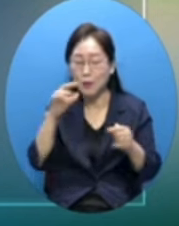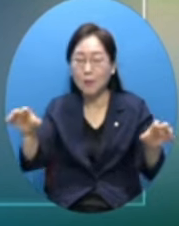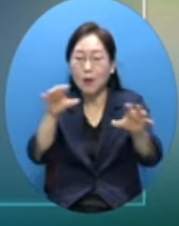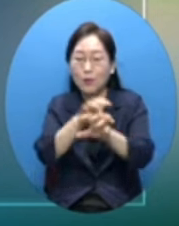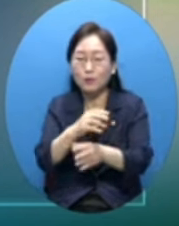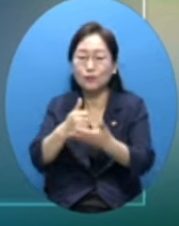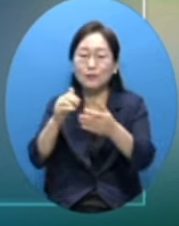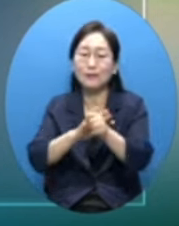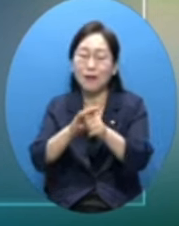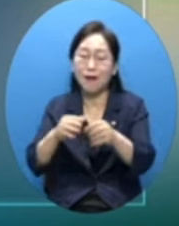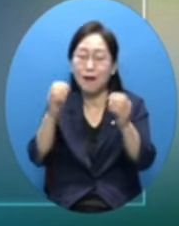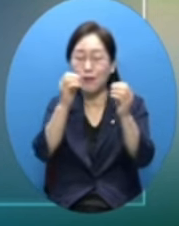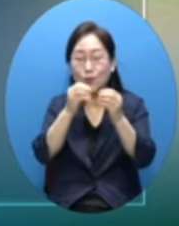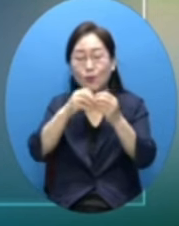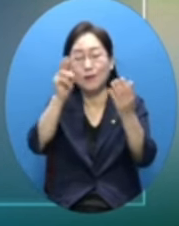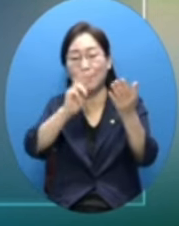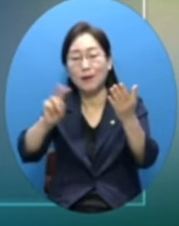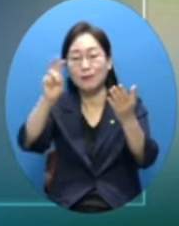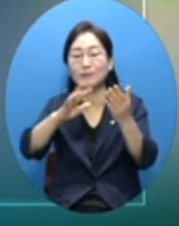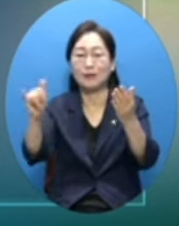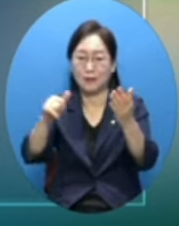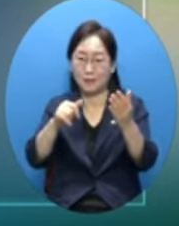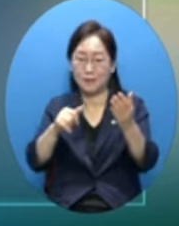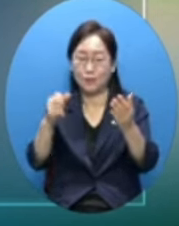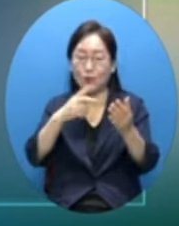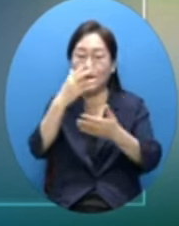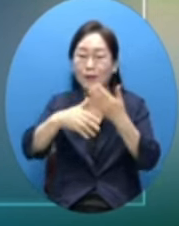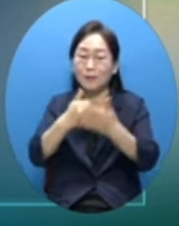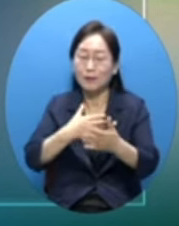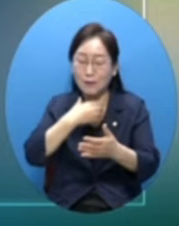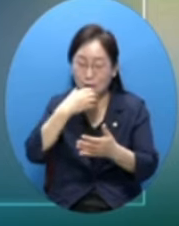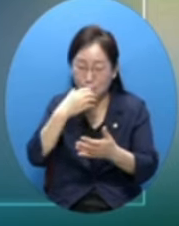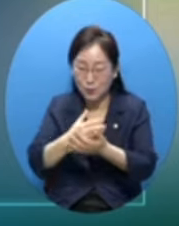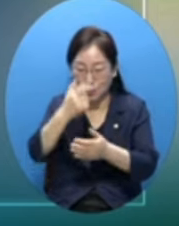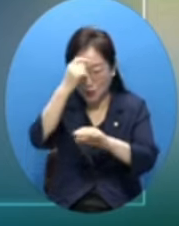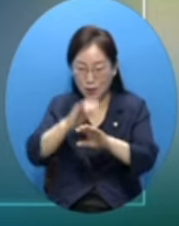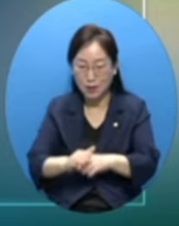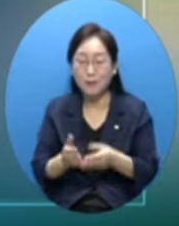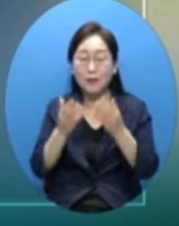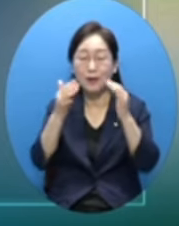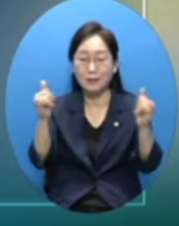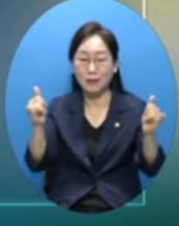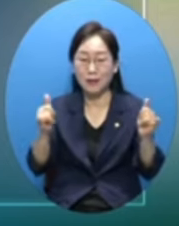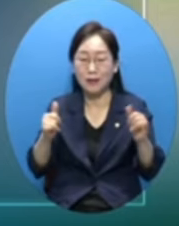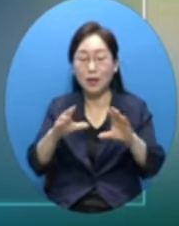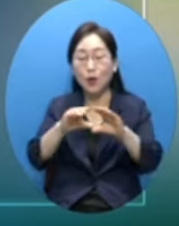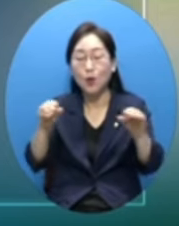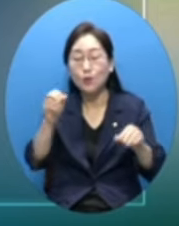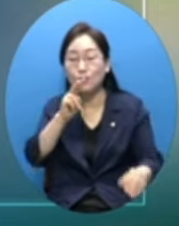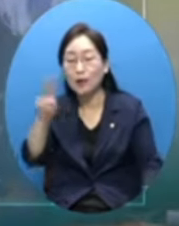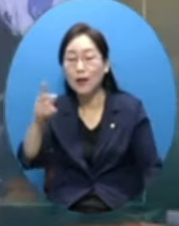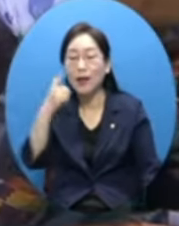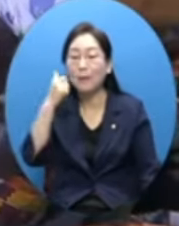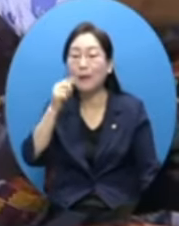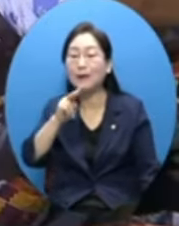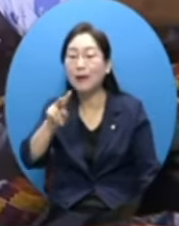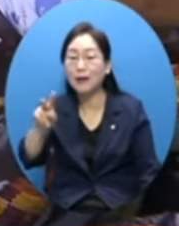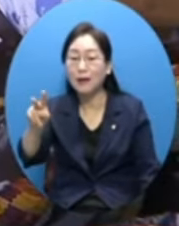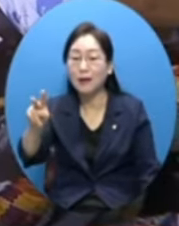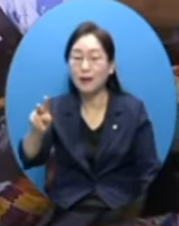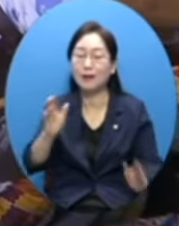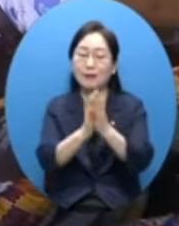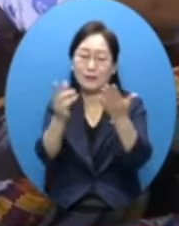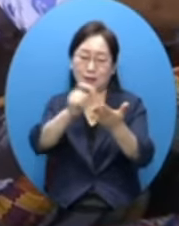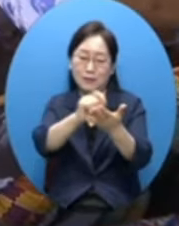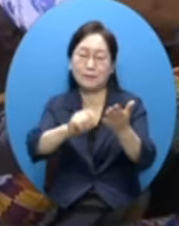하신 자이자 또 감동시키는 예배자 온유야 아야를 쓴 책저자이기도